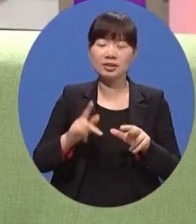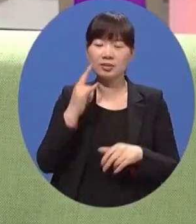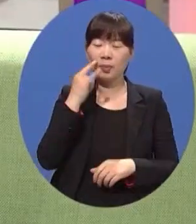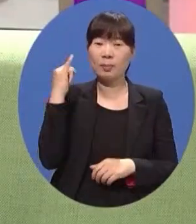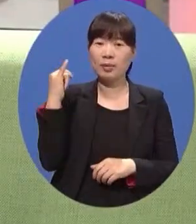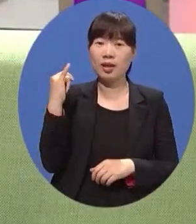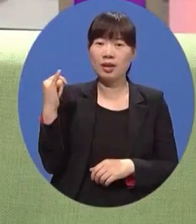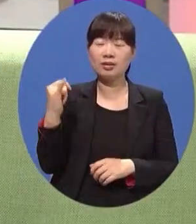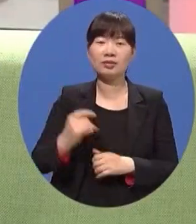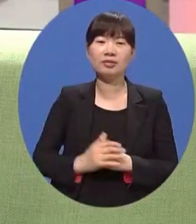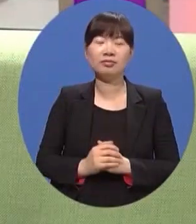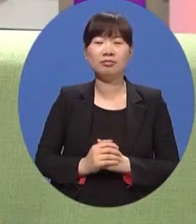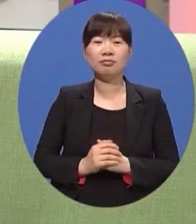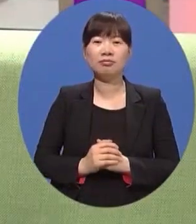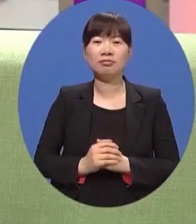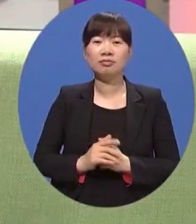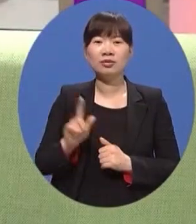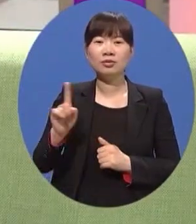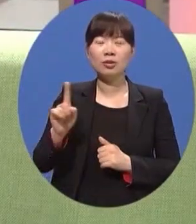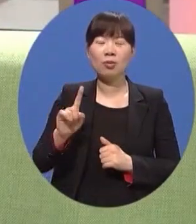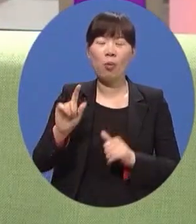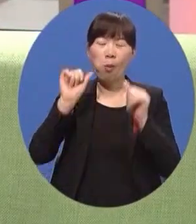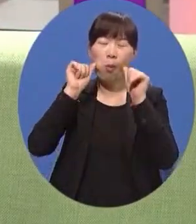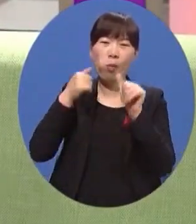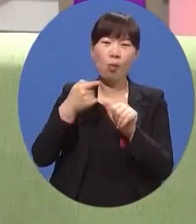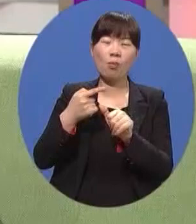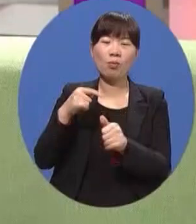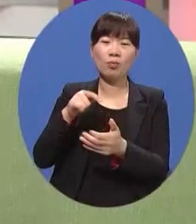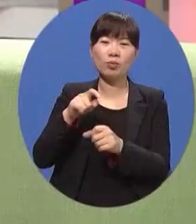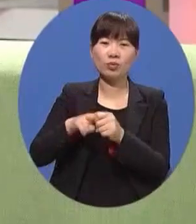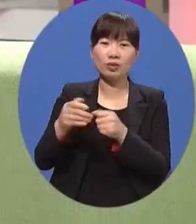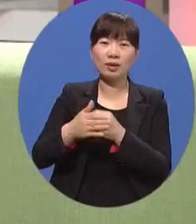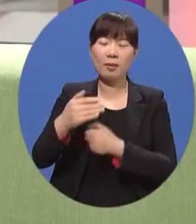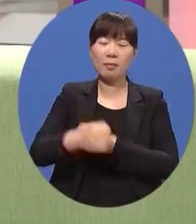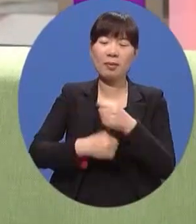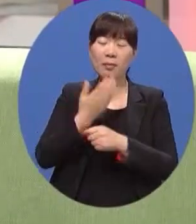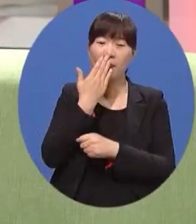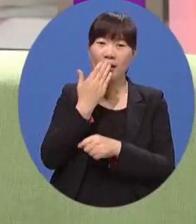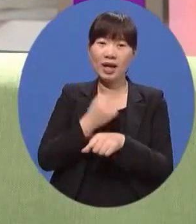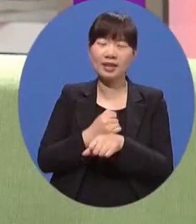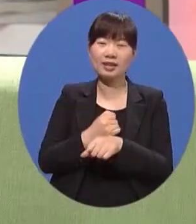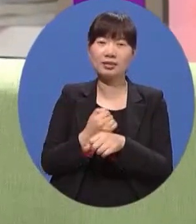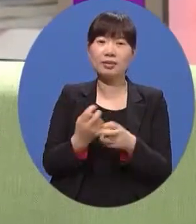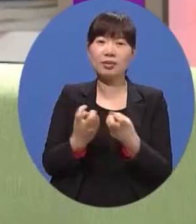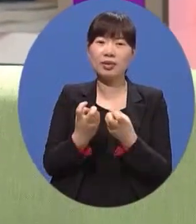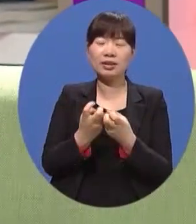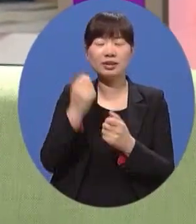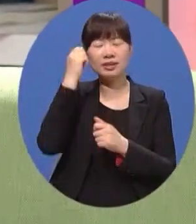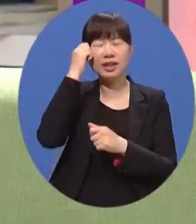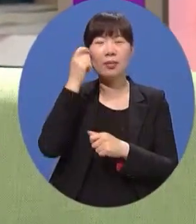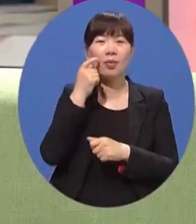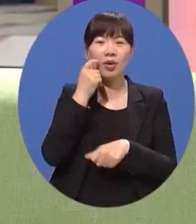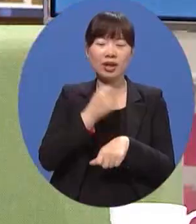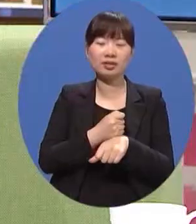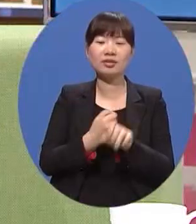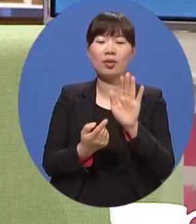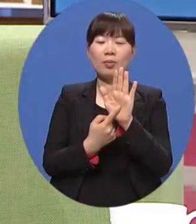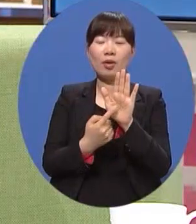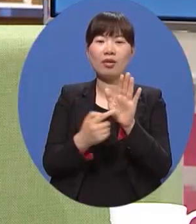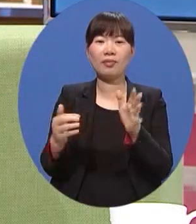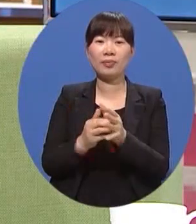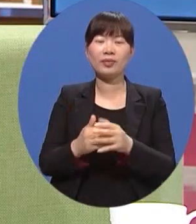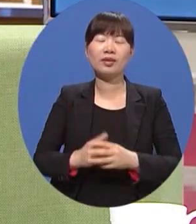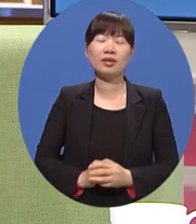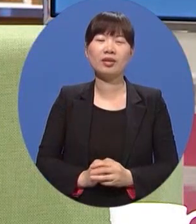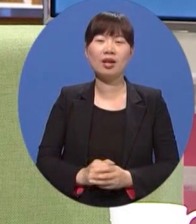엄마를 좀 뭐 골리기 위한 혹은 마음대로 할 수 있는 그런 수단이 사실 잠을 자지 않는 것을 표현될 수가 있거든요.